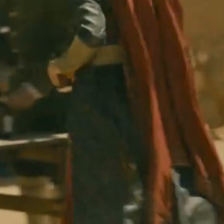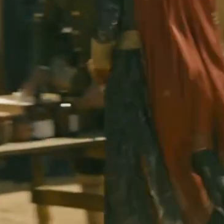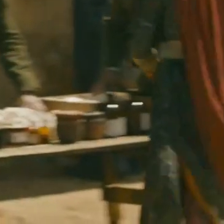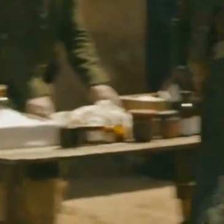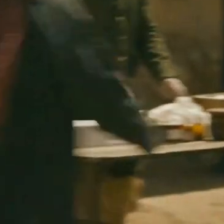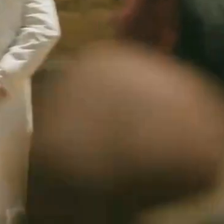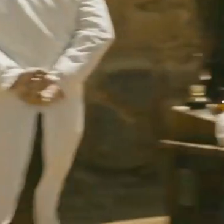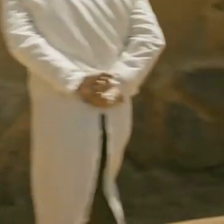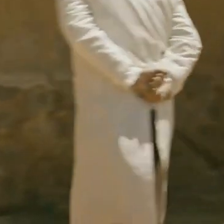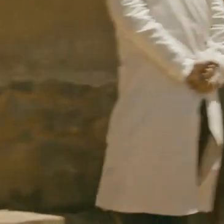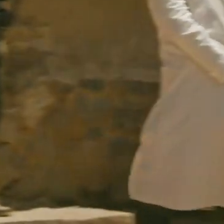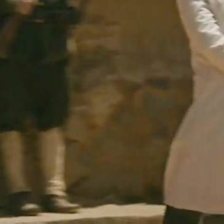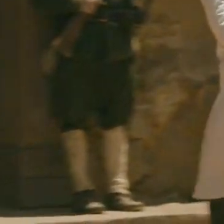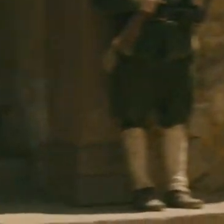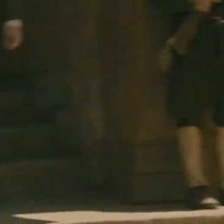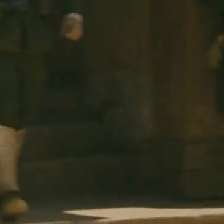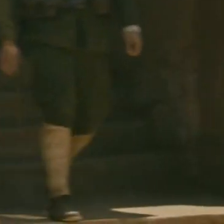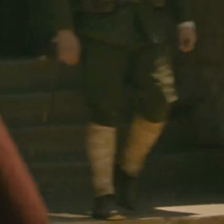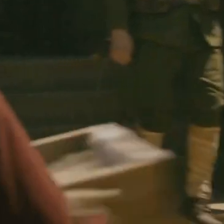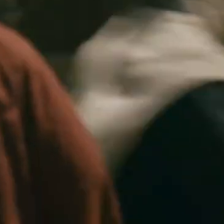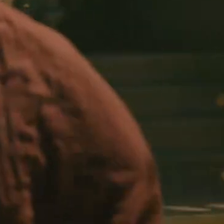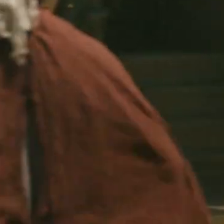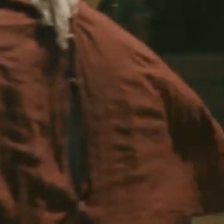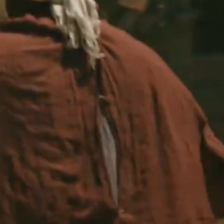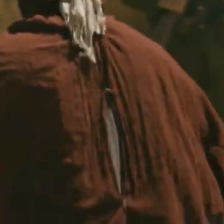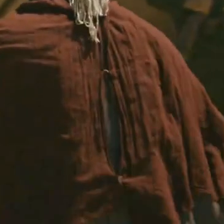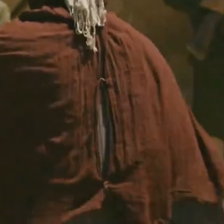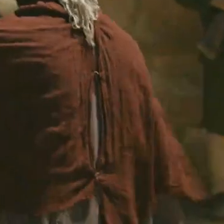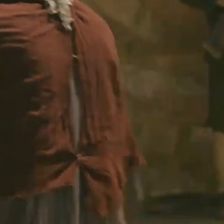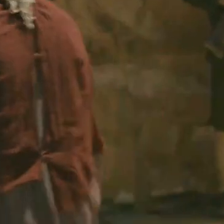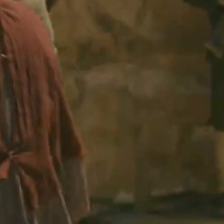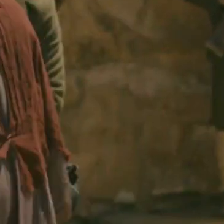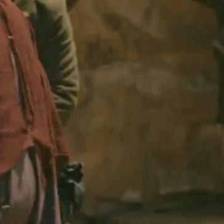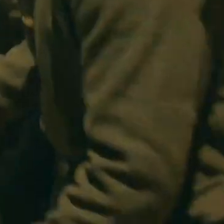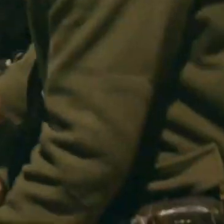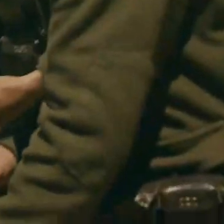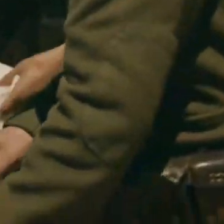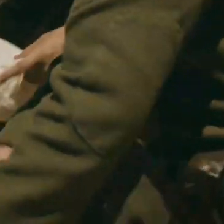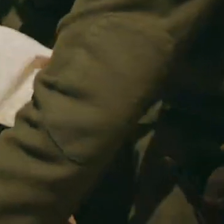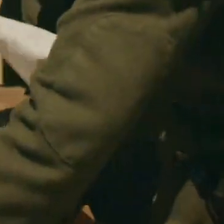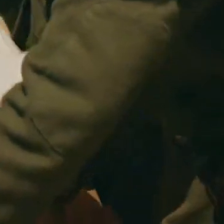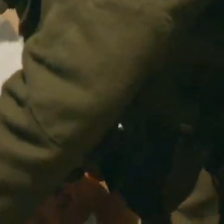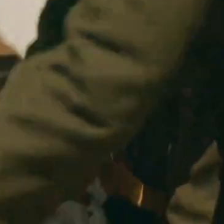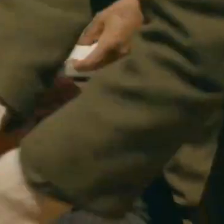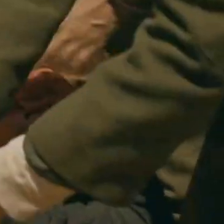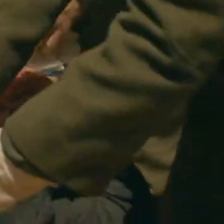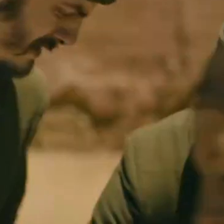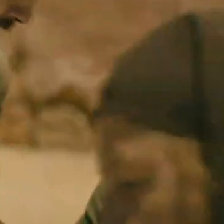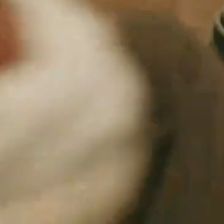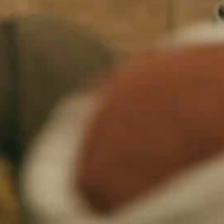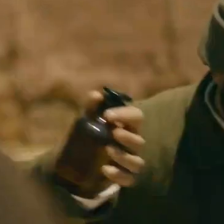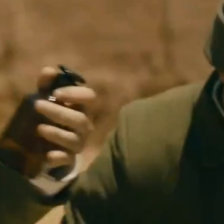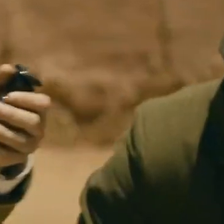masadan birkaç ilaç şişesi alıp kaymakamlığın kapısındaki masaya yöneldi. Haydi. Şamil de yan